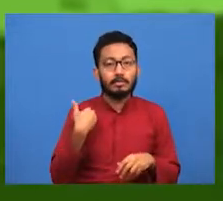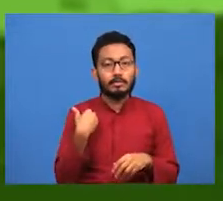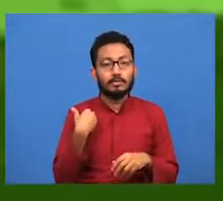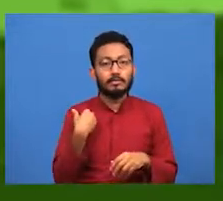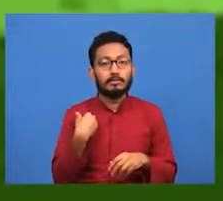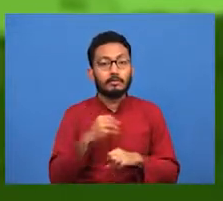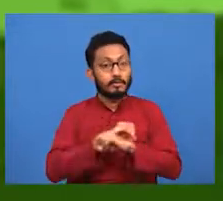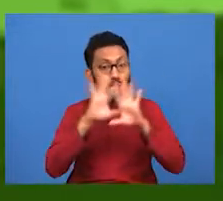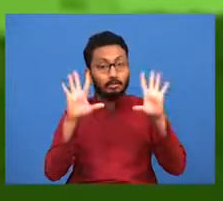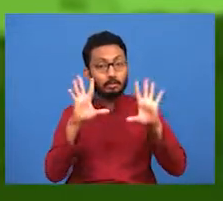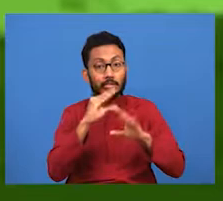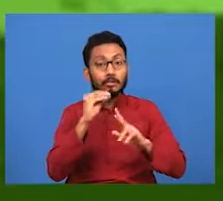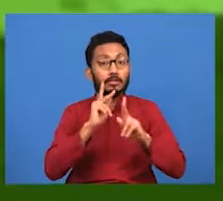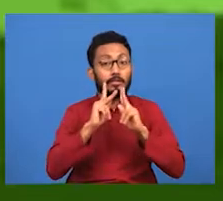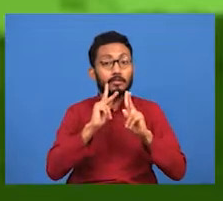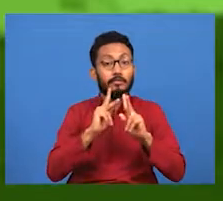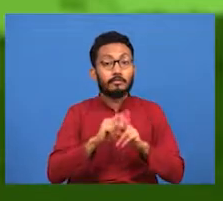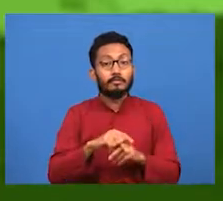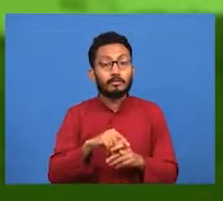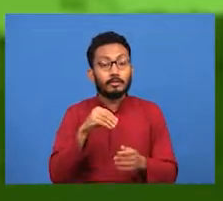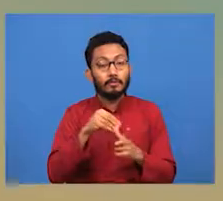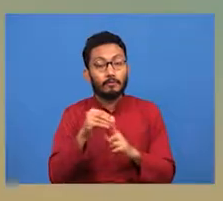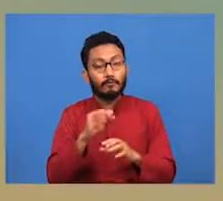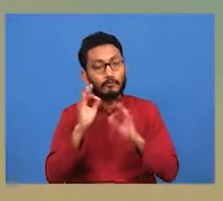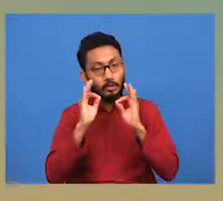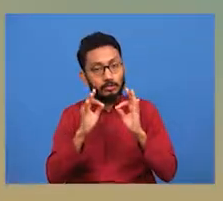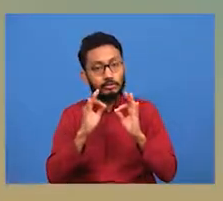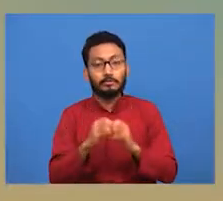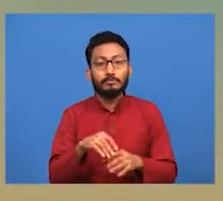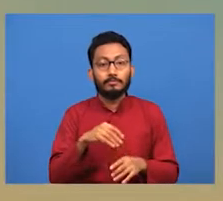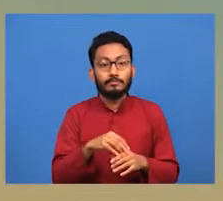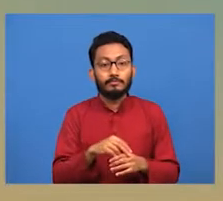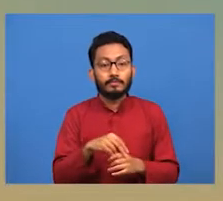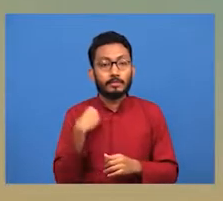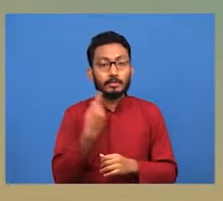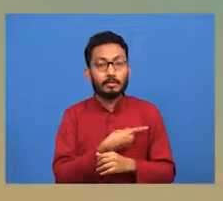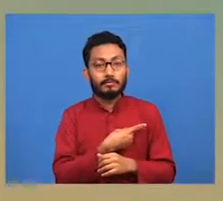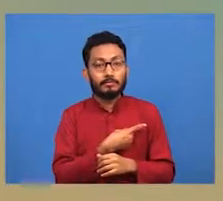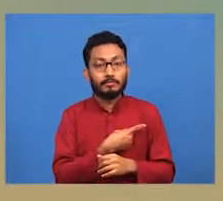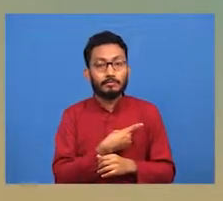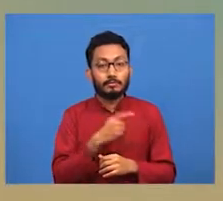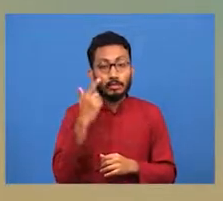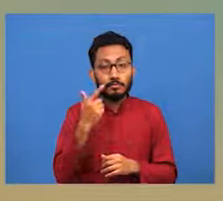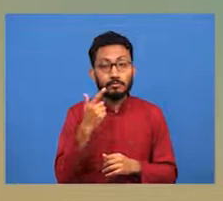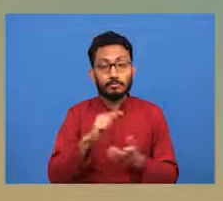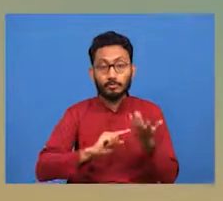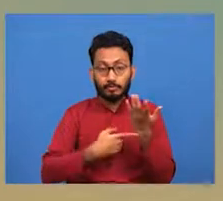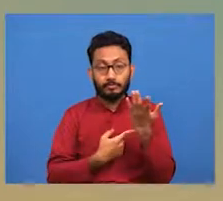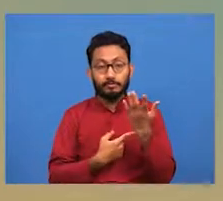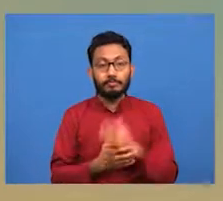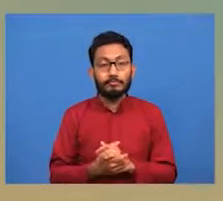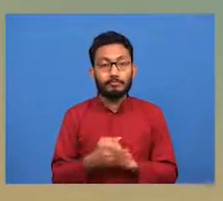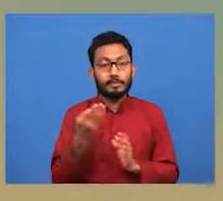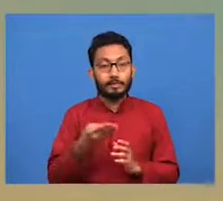dengan kata atau frasa pelengkap. Kita lihat semula ayat bagi kata kerja